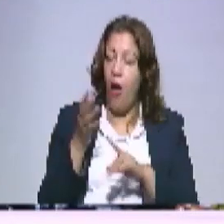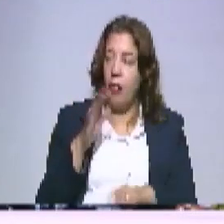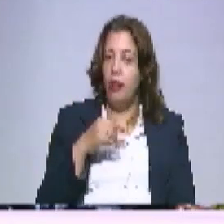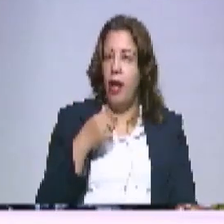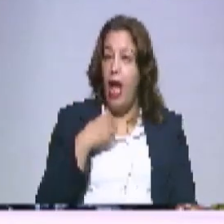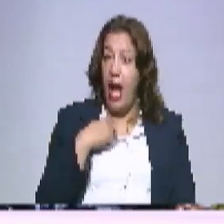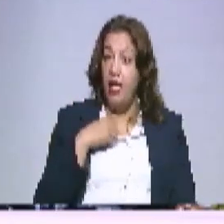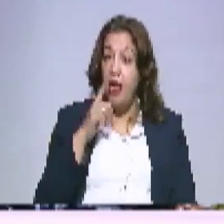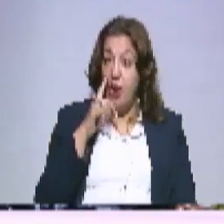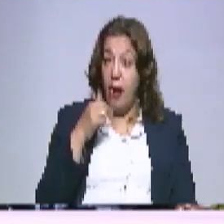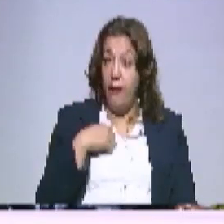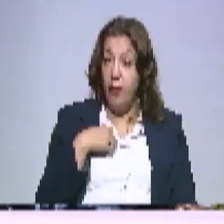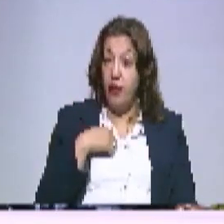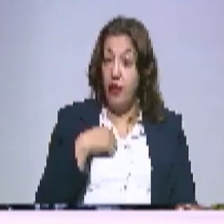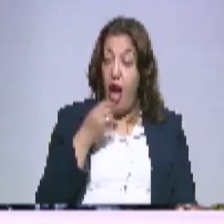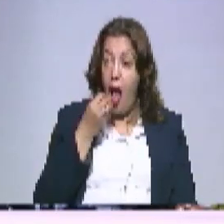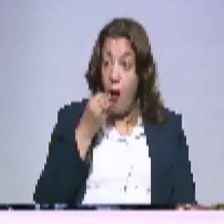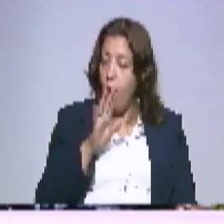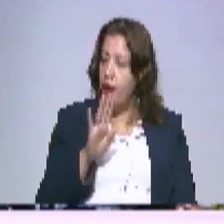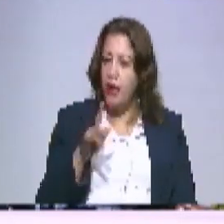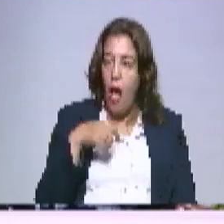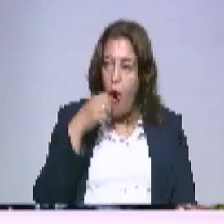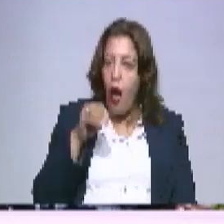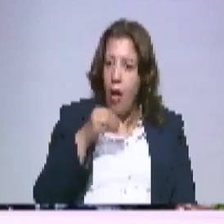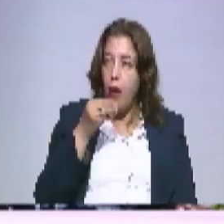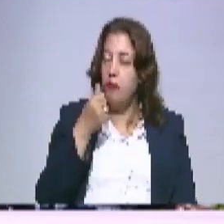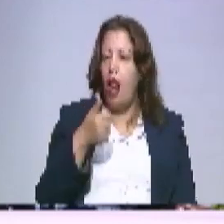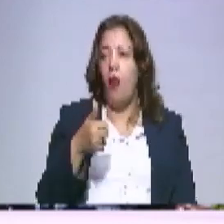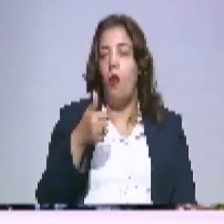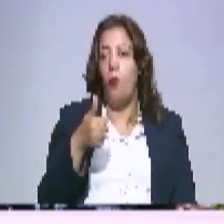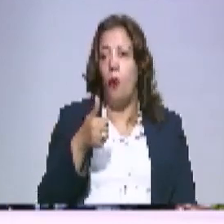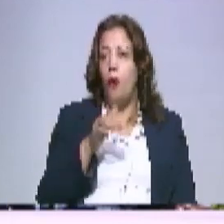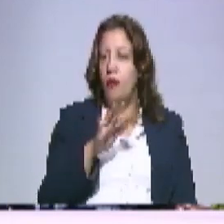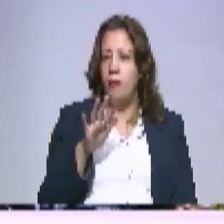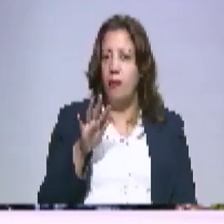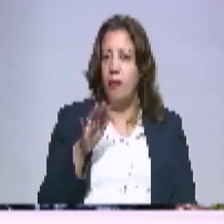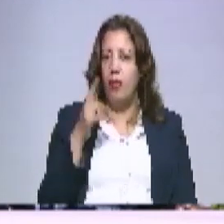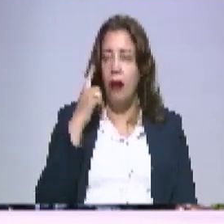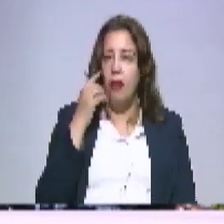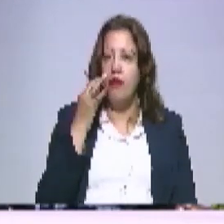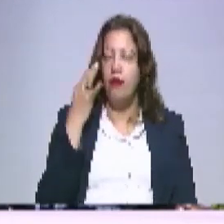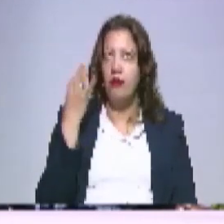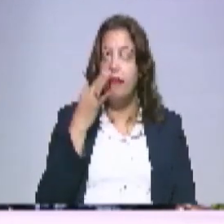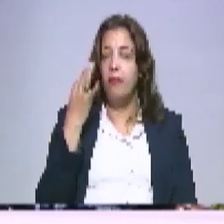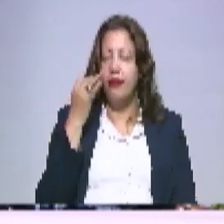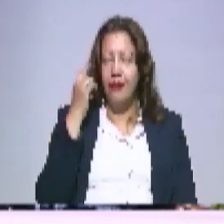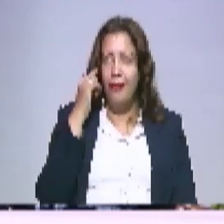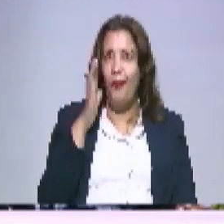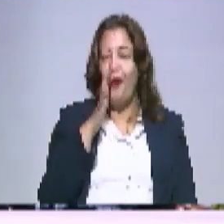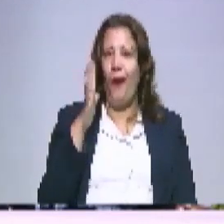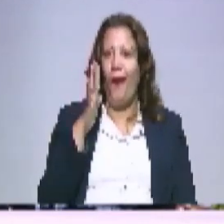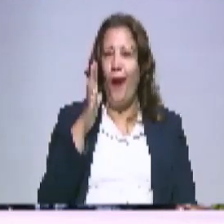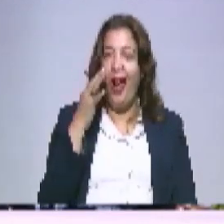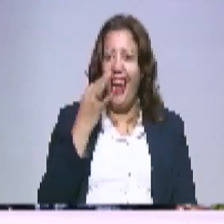نفسي شخصيا يعني باكلها وجبه، يعني انا بعملها كده باكلها بقى بالعيش، هتلاقي دماغك نورت.